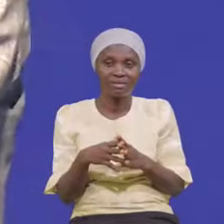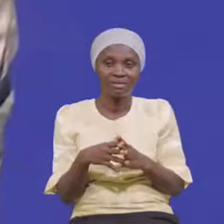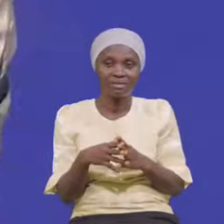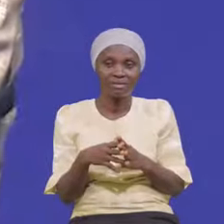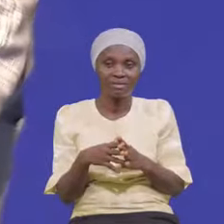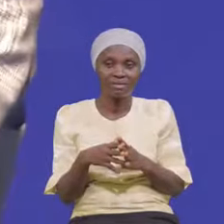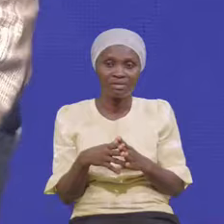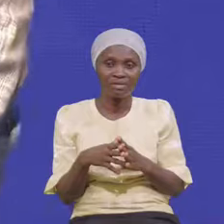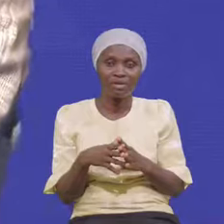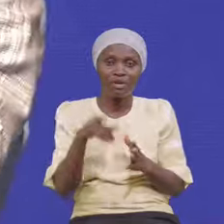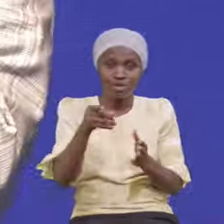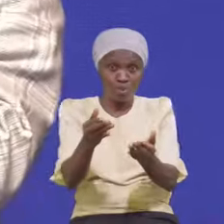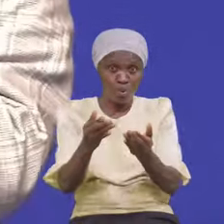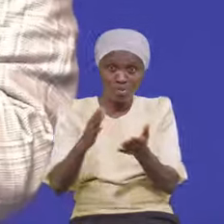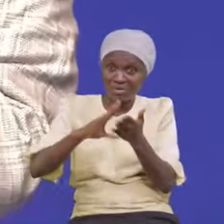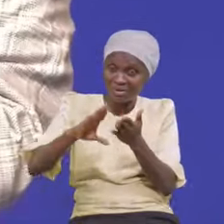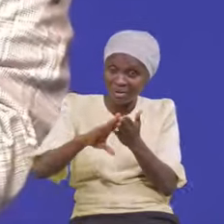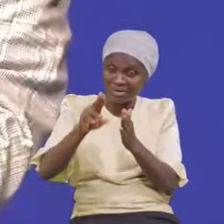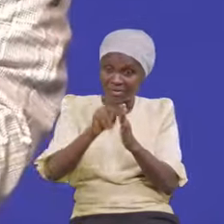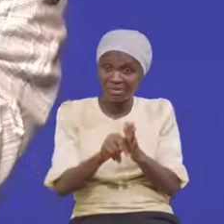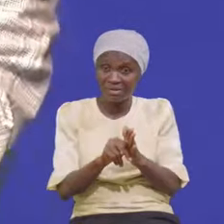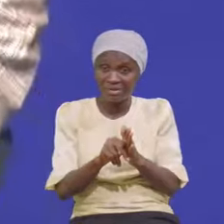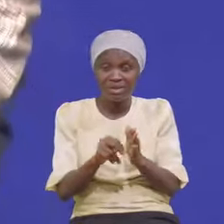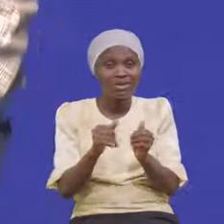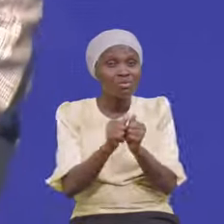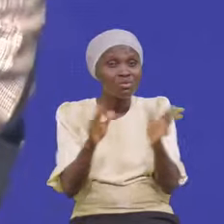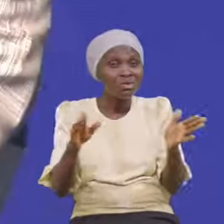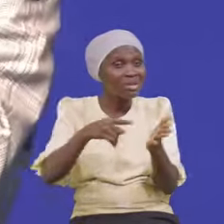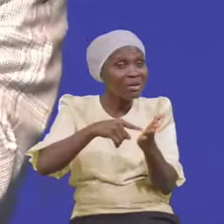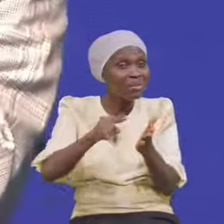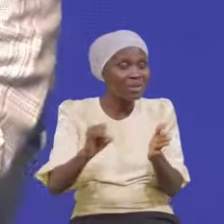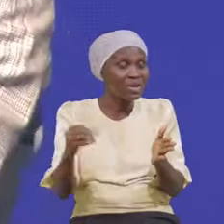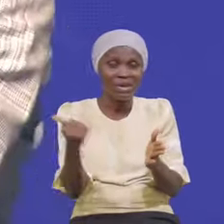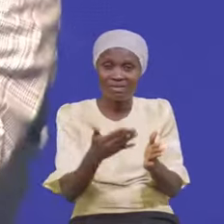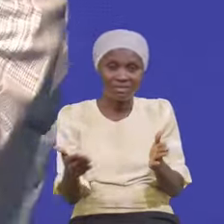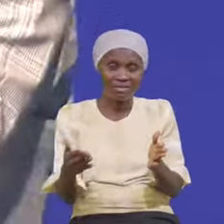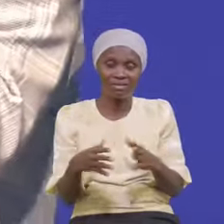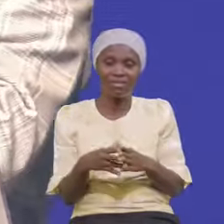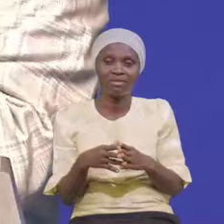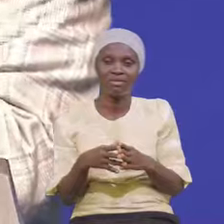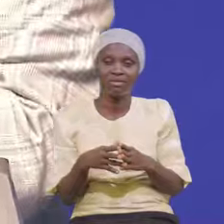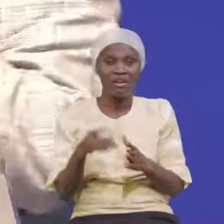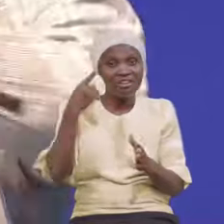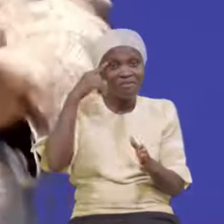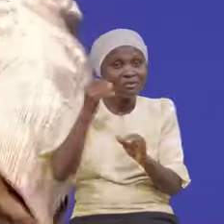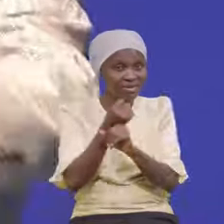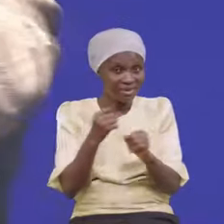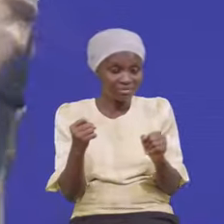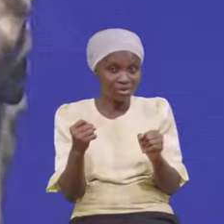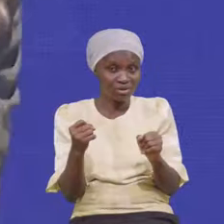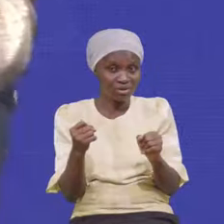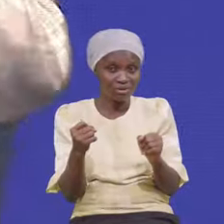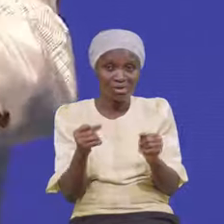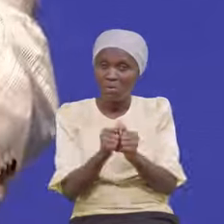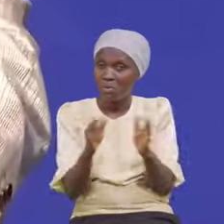for forgiveness. మనము క్షమాపణ కోసం వస్తున్నాం. Without paying anything. ఏమి చెల్లించకుండానే. For salvation. రక్షణ